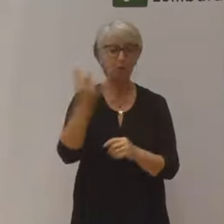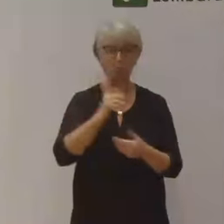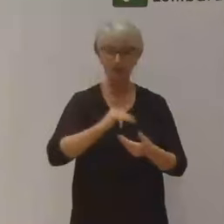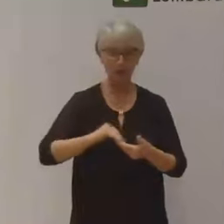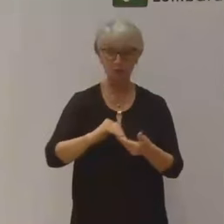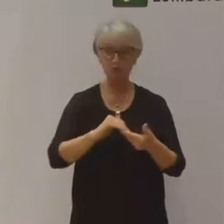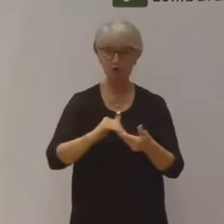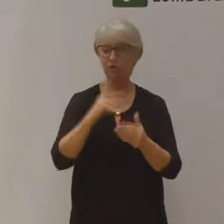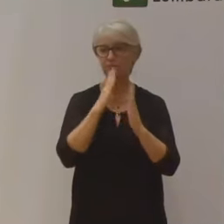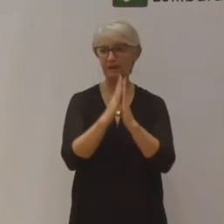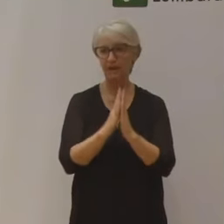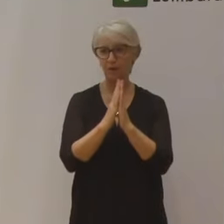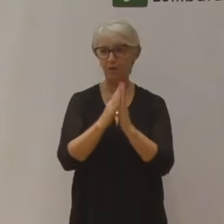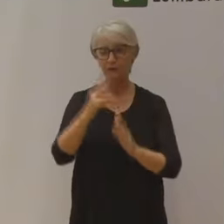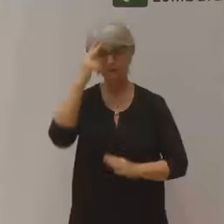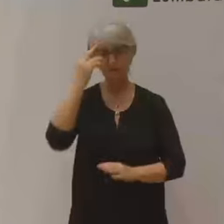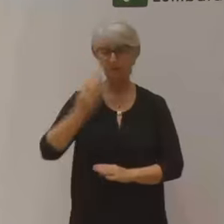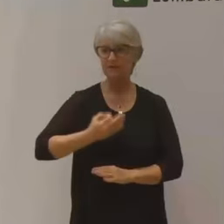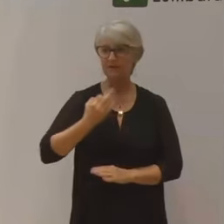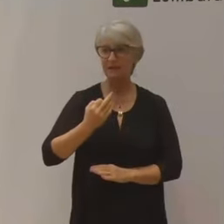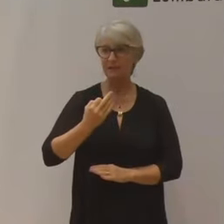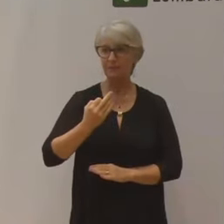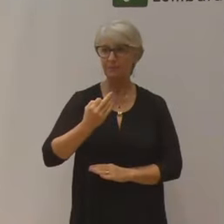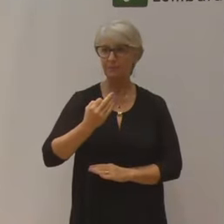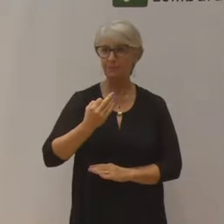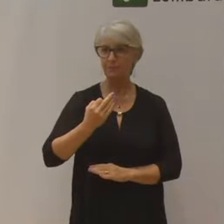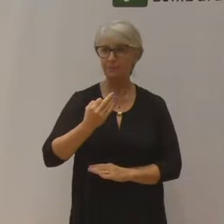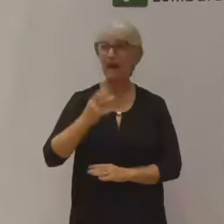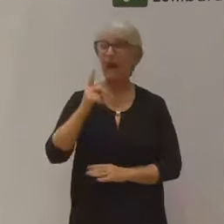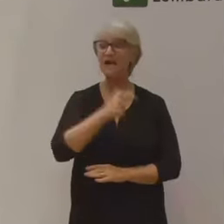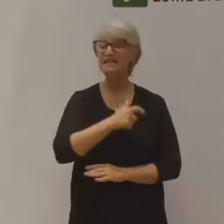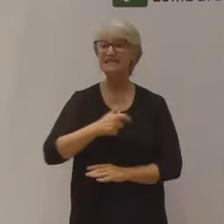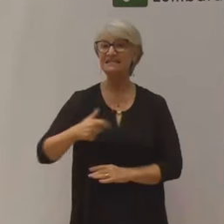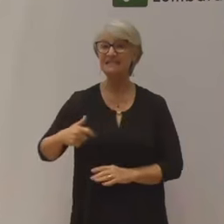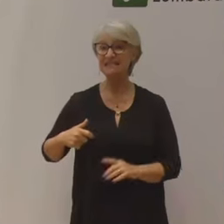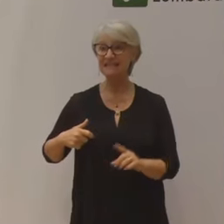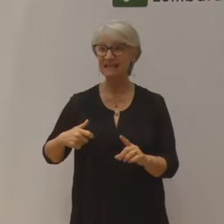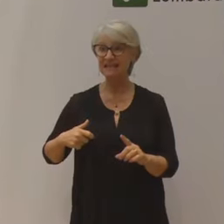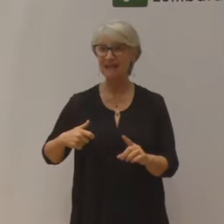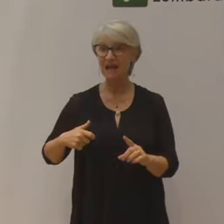associazioni, e mi raccomando, ricordiamoci sempre il sindaco di